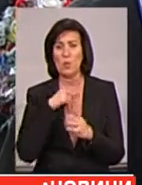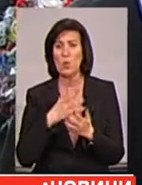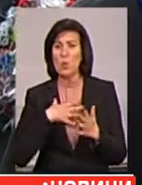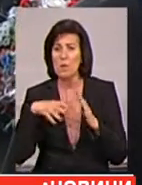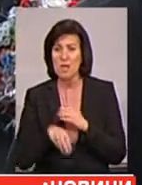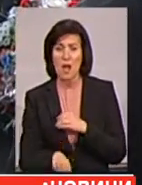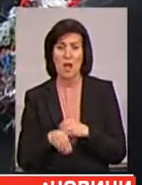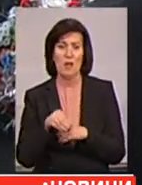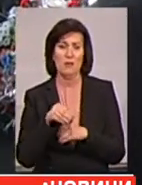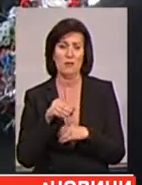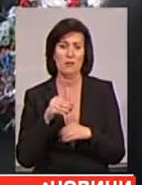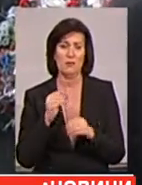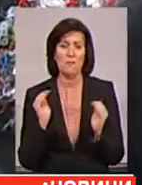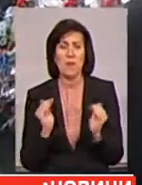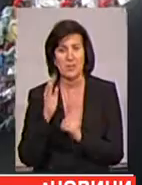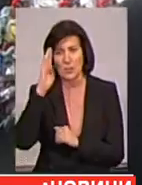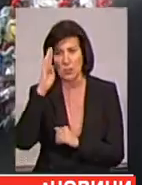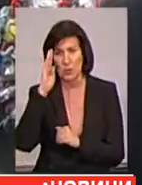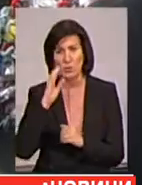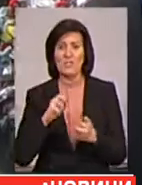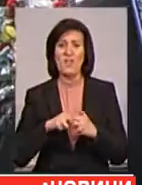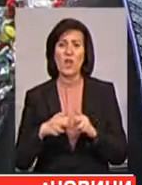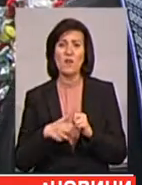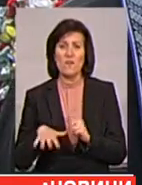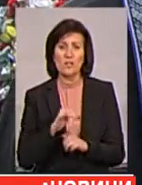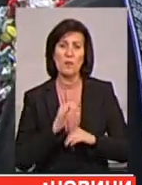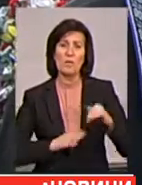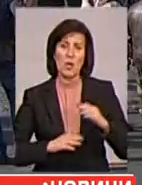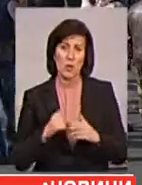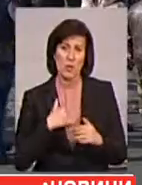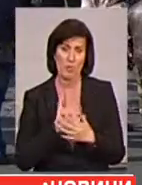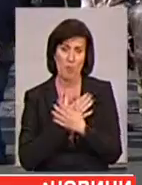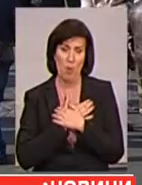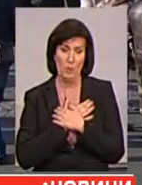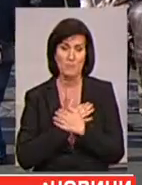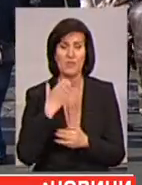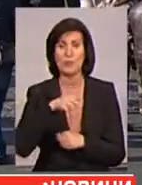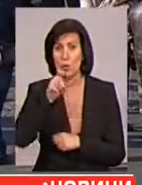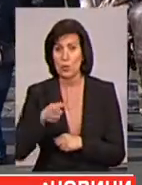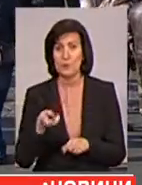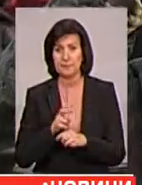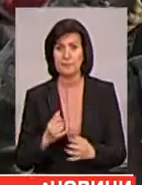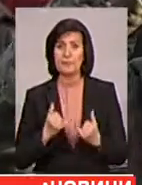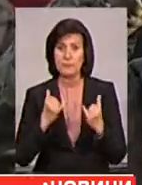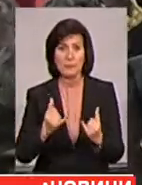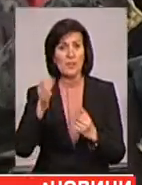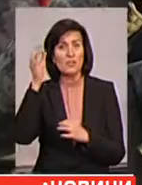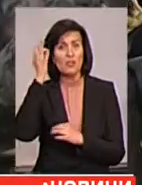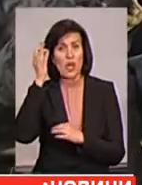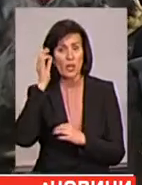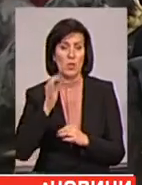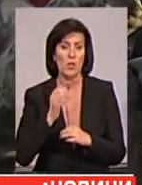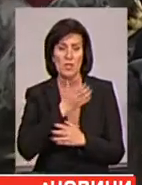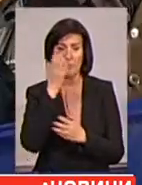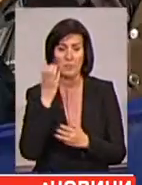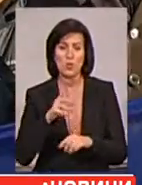як тут такий молоденький хлопець з Івано-Франківщини мені на руках помирав. Близько 100 людей прийшли віддати шану Небесній Сотні. Тут і